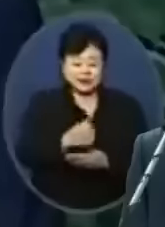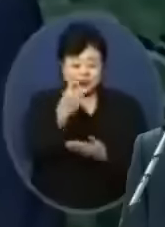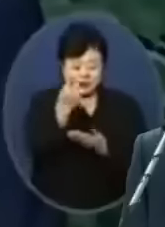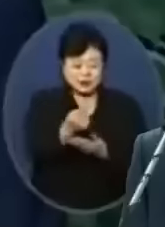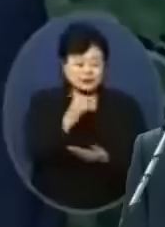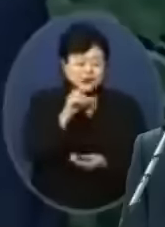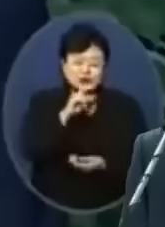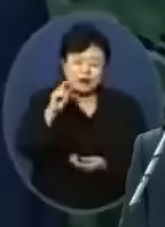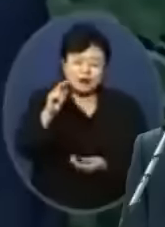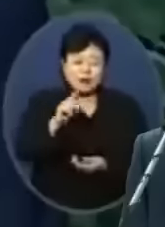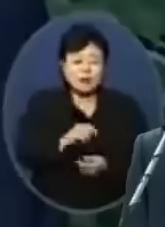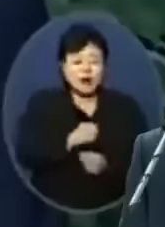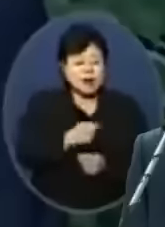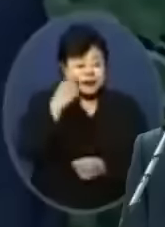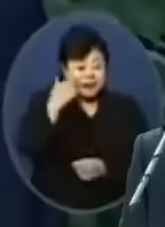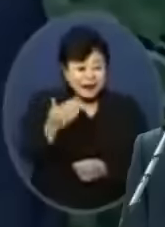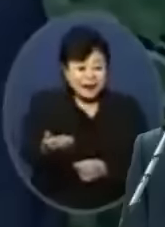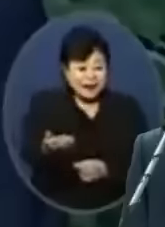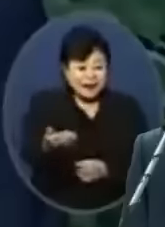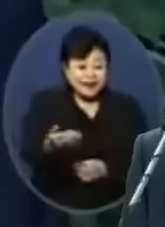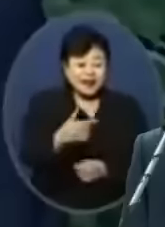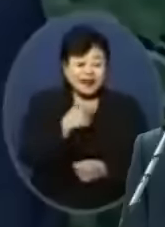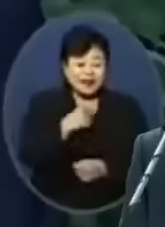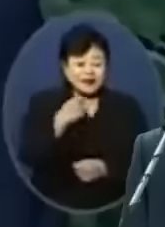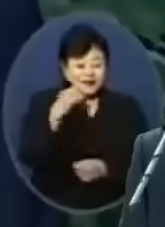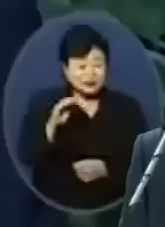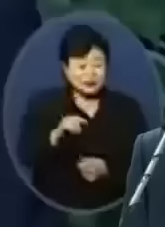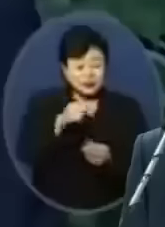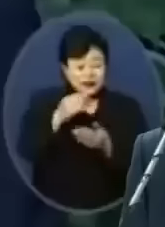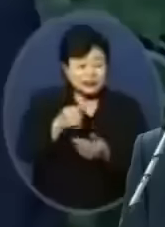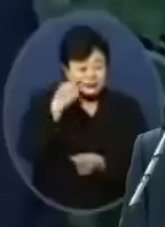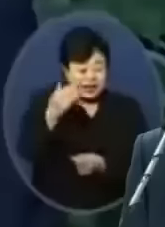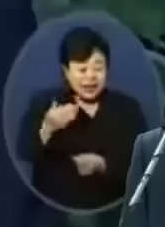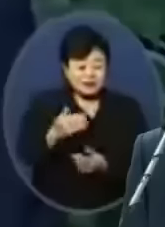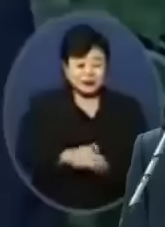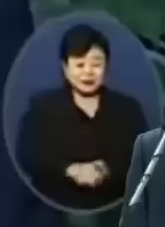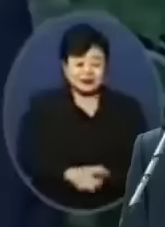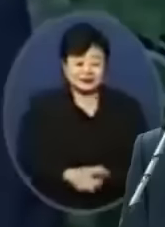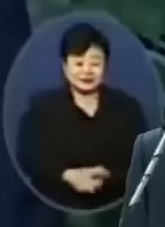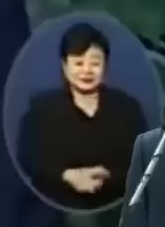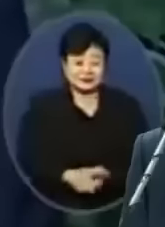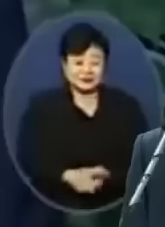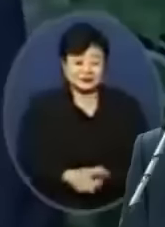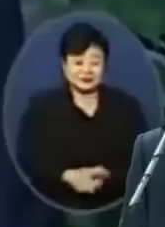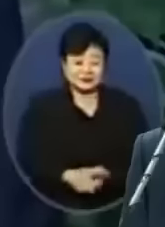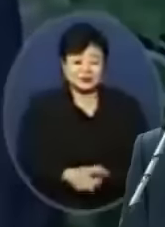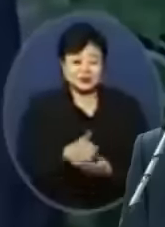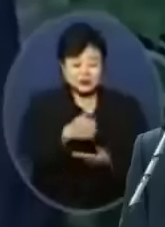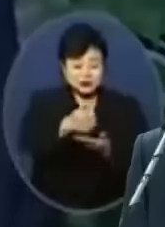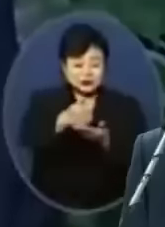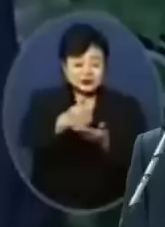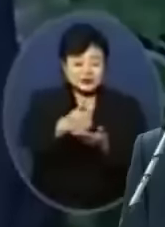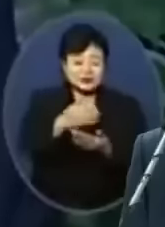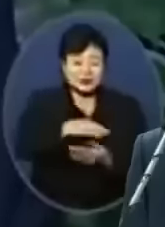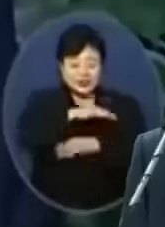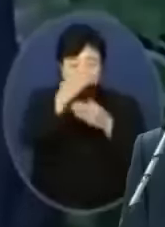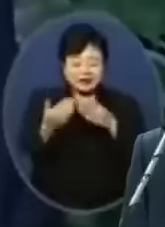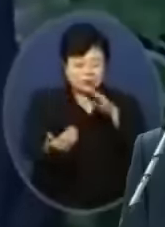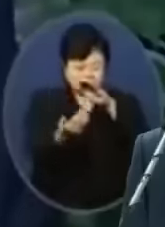주여 무엇을 해야 구원을 받겠나이까 물으면 주님께서 내가 다